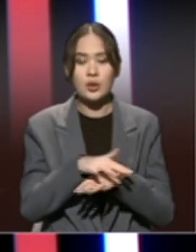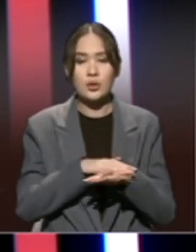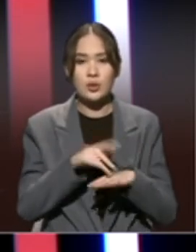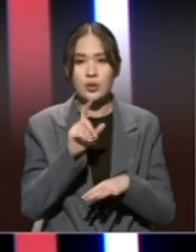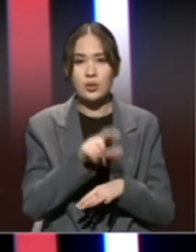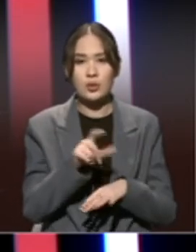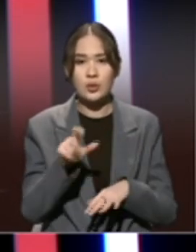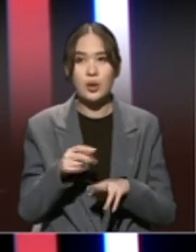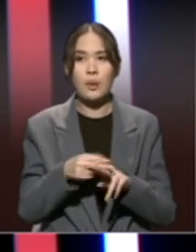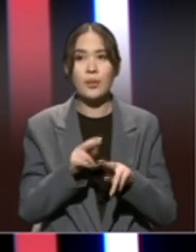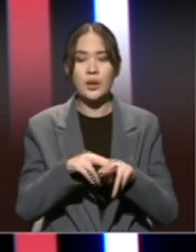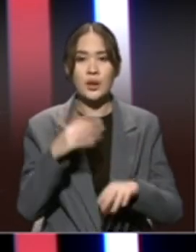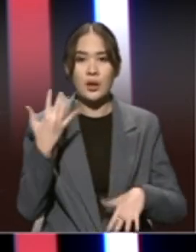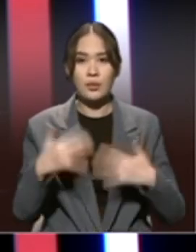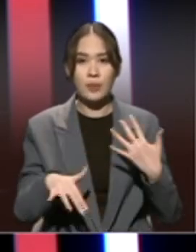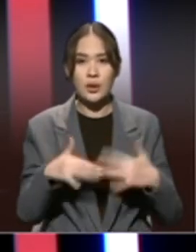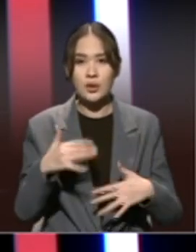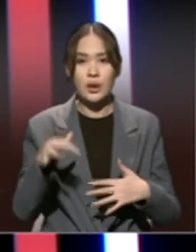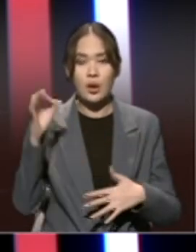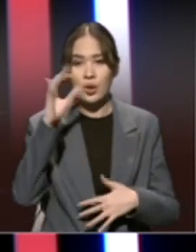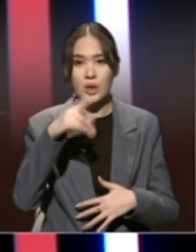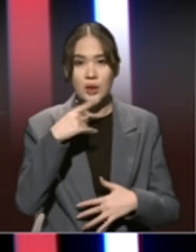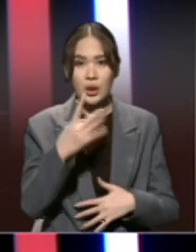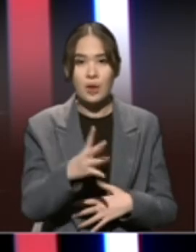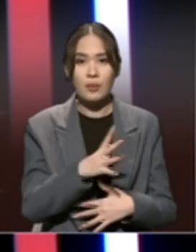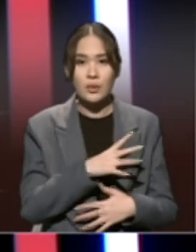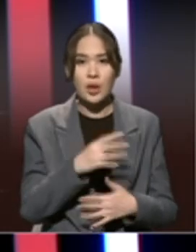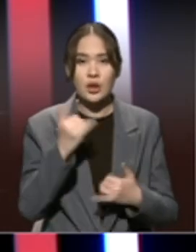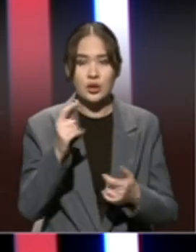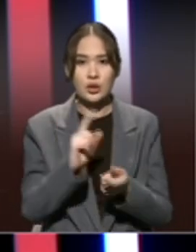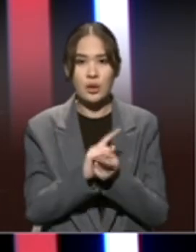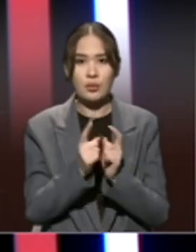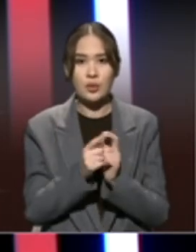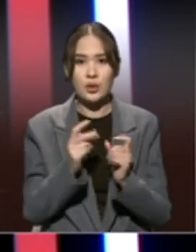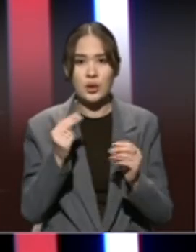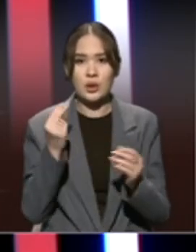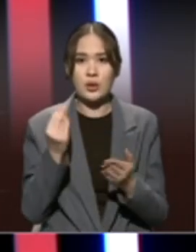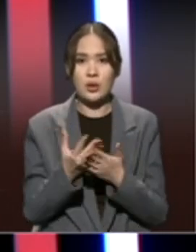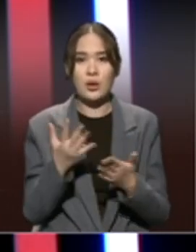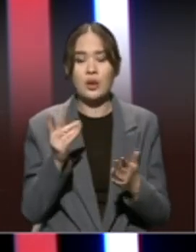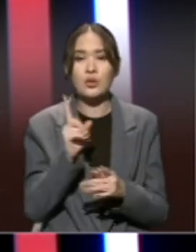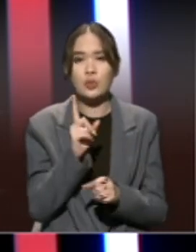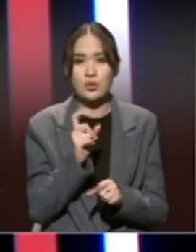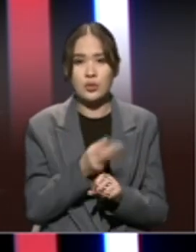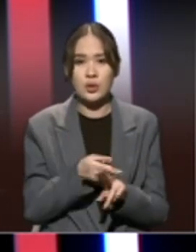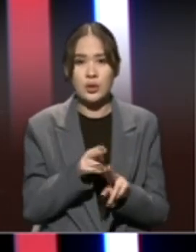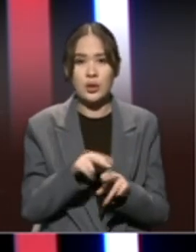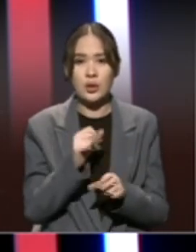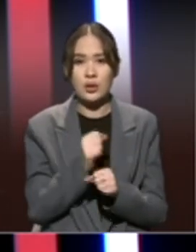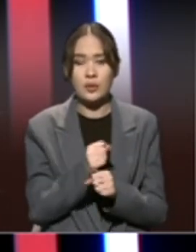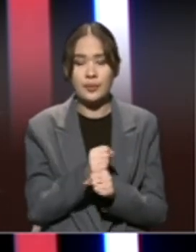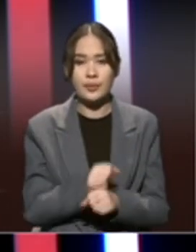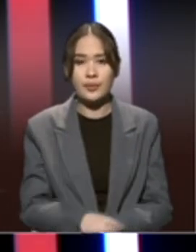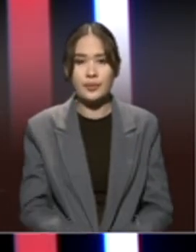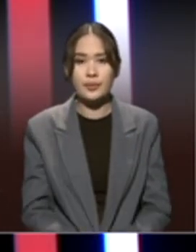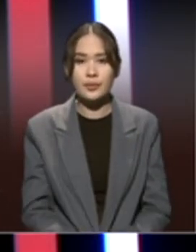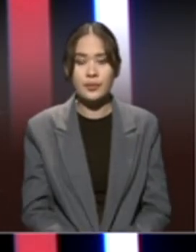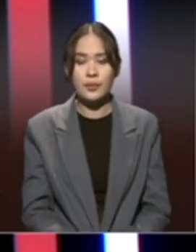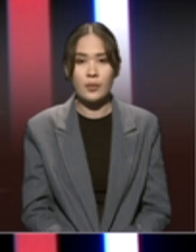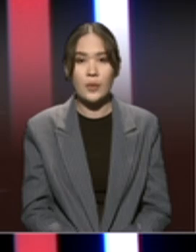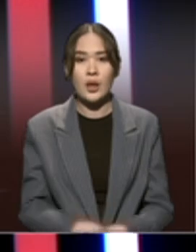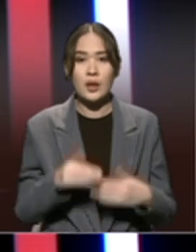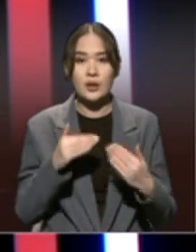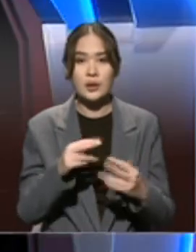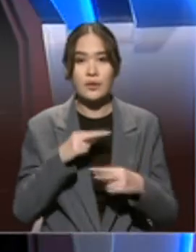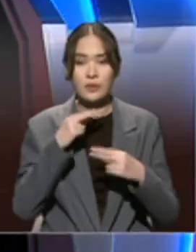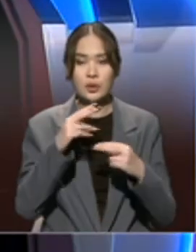қой, баспана бағасы құлдырап жатыр деп. Сіздердің сөздеріңізге қарасақ, керісінше қымбаттап жатқан сияқты. Не болып кетті өзі? Мына арада, иә, баспананың бағасын